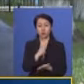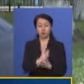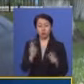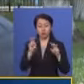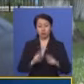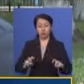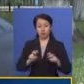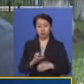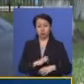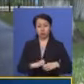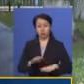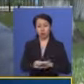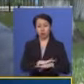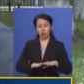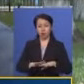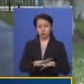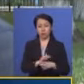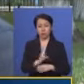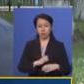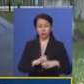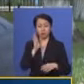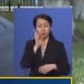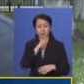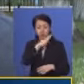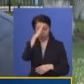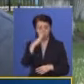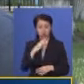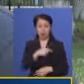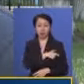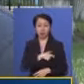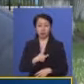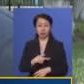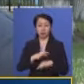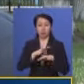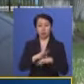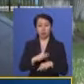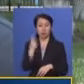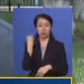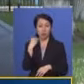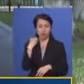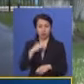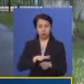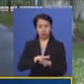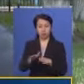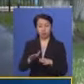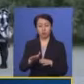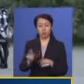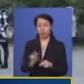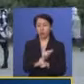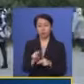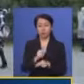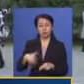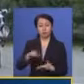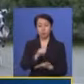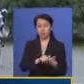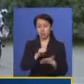входили общественный совет, родительские депутаты, где проводили качество и выполнение капитальных ремонтов. Все